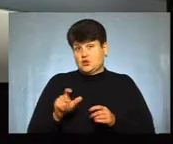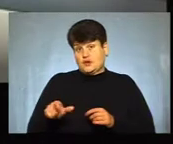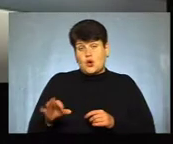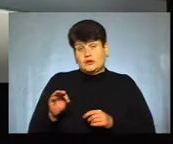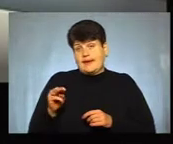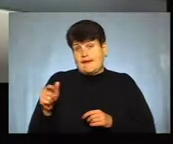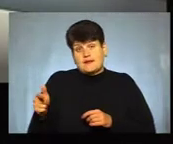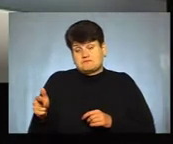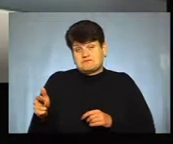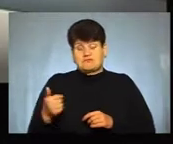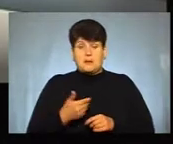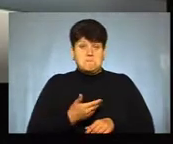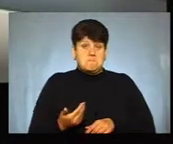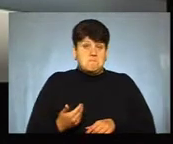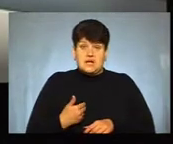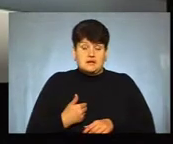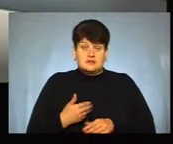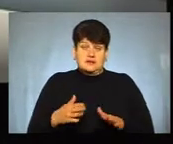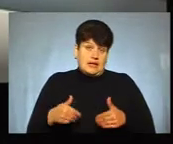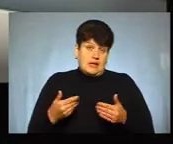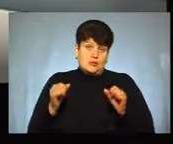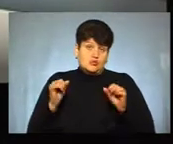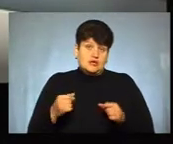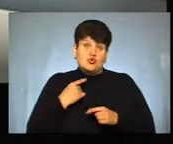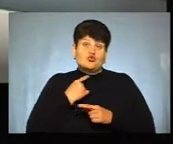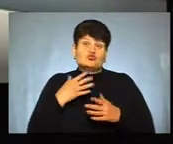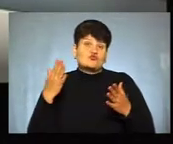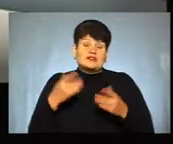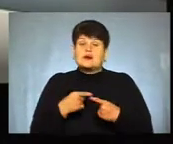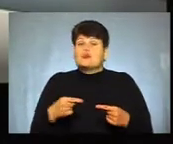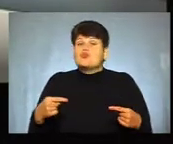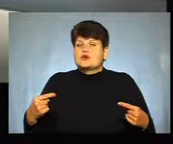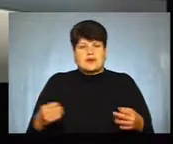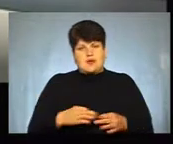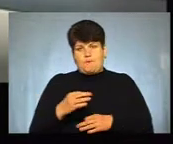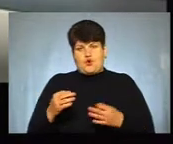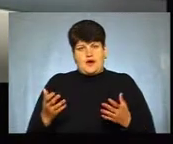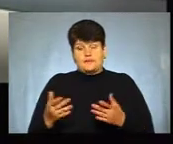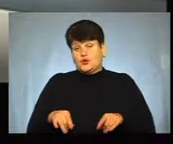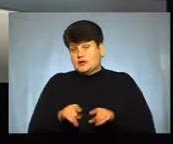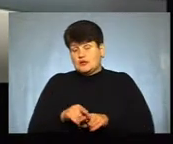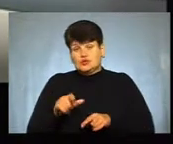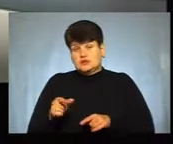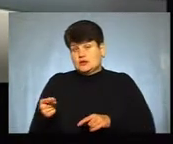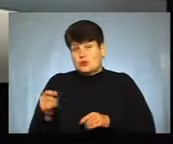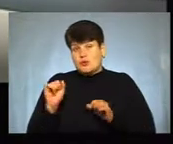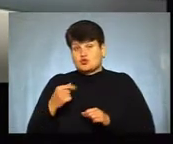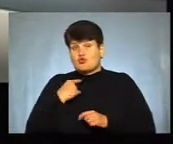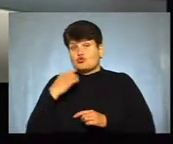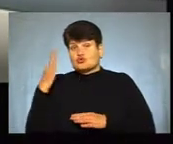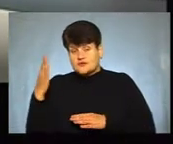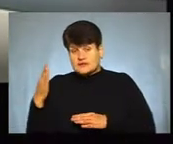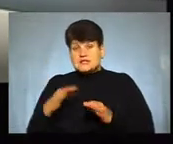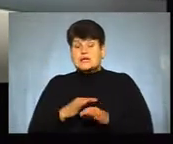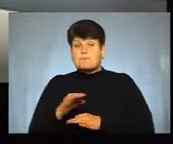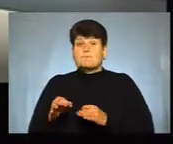що ми даємо можливість голосувати за будь-який проект. Тобто так само і жителі Тернополя можуть проголосувати за проекти,